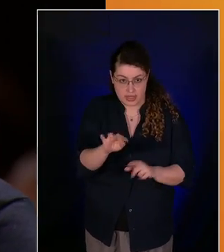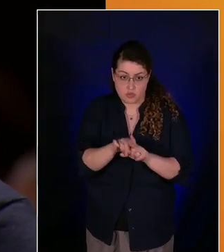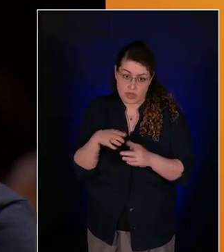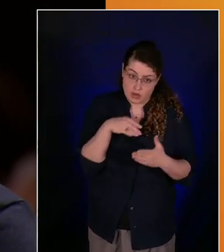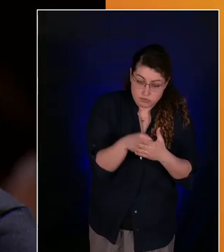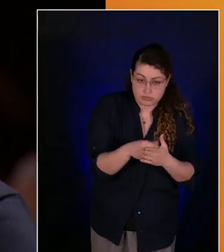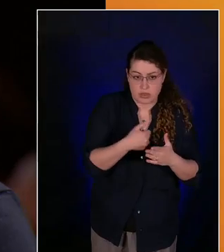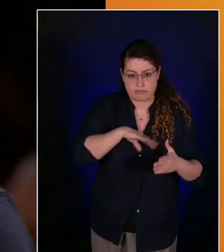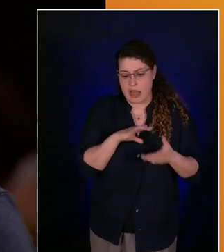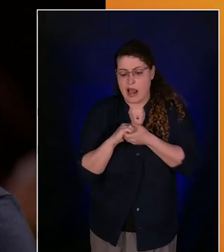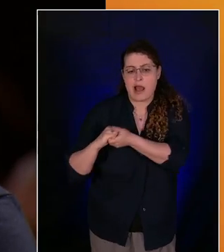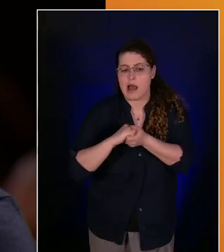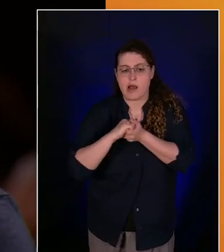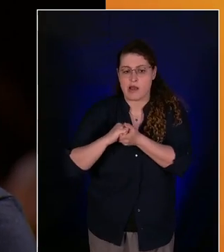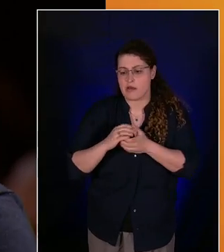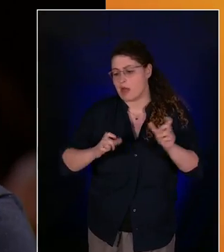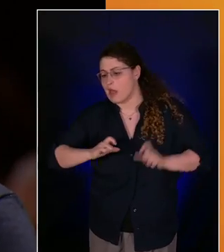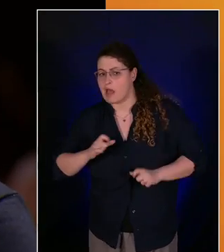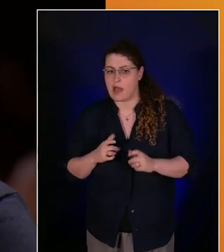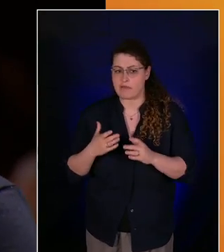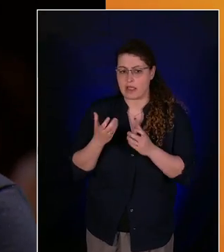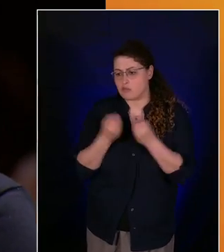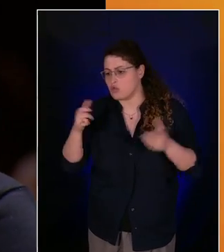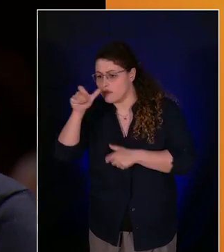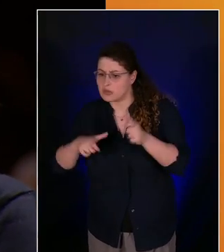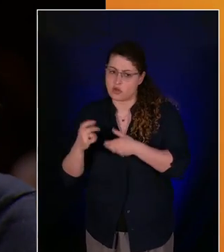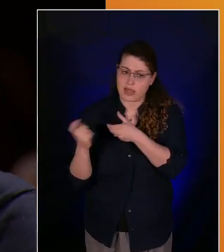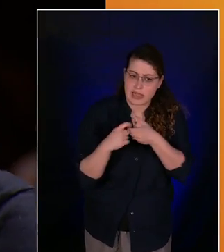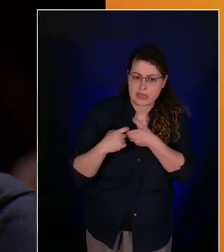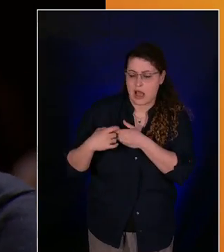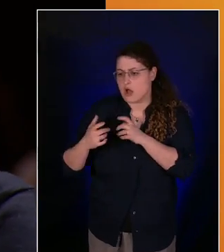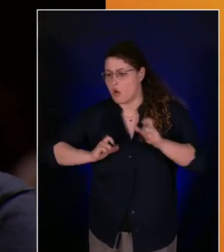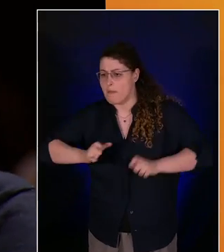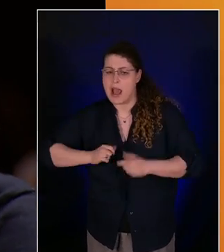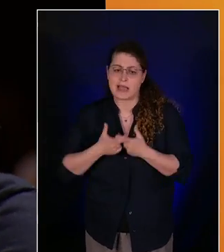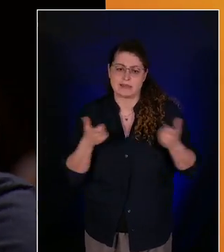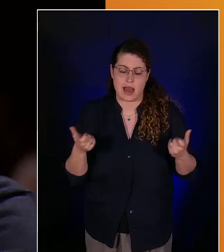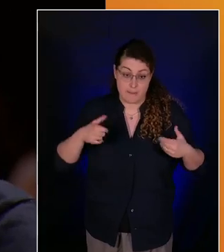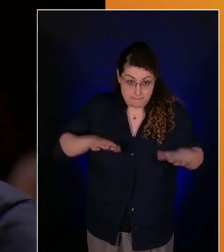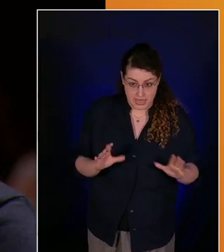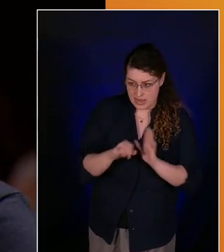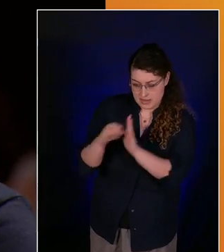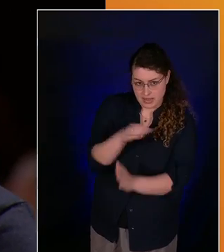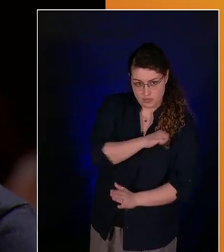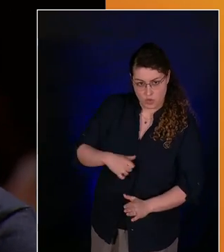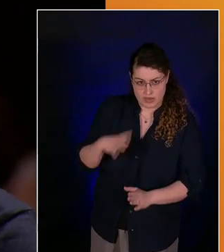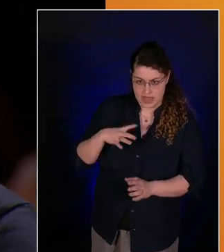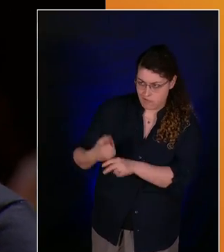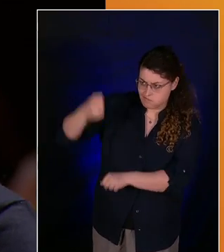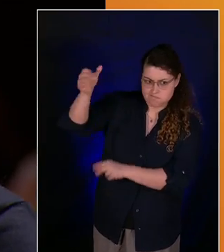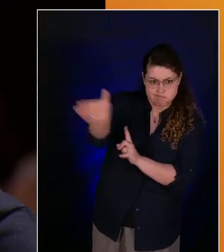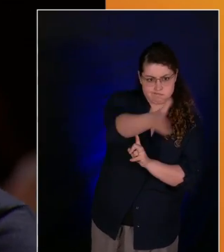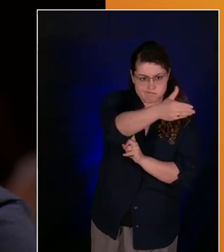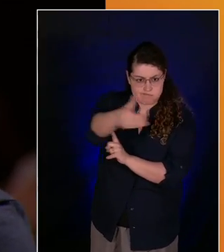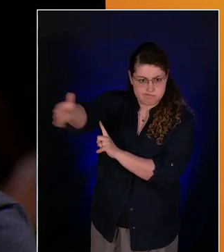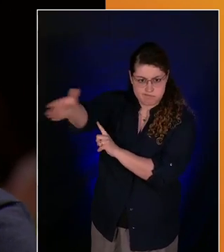par le copinage avec certains certaines adhérents et adhérentes parfois l'extrême droite s'affiche avec des drapeaux aux couleurs de